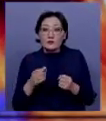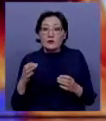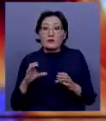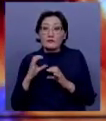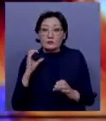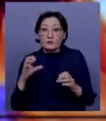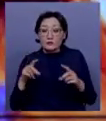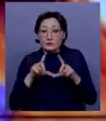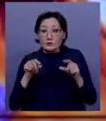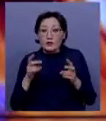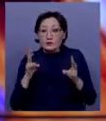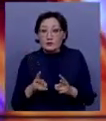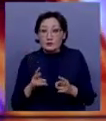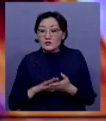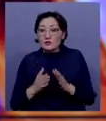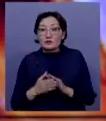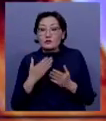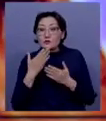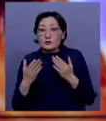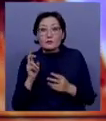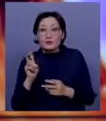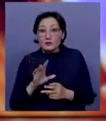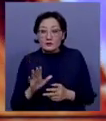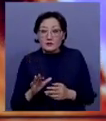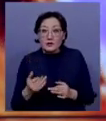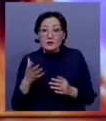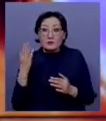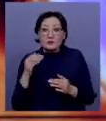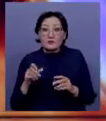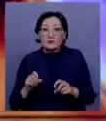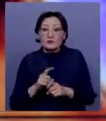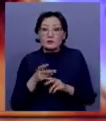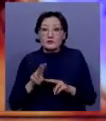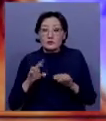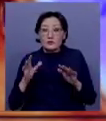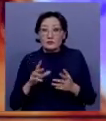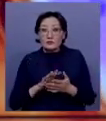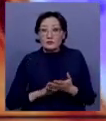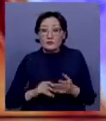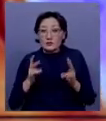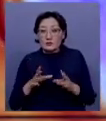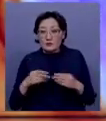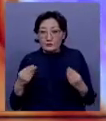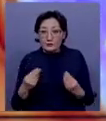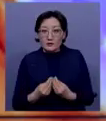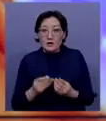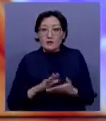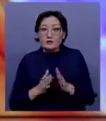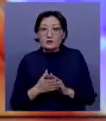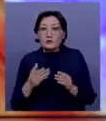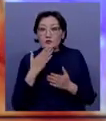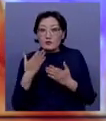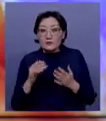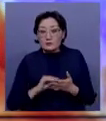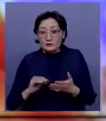өкілдері неге зардап шеккендердің хәлін сұрап ат ізін салмаған? Кезінде елді шулатқан оқиғаның ізімен жапа шеккен отбасының қал жағдайын сұрап